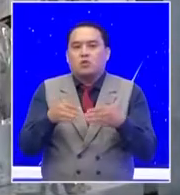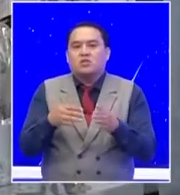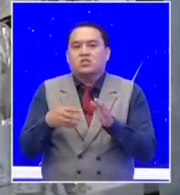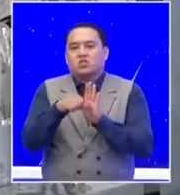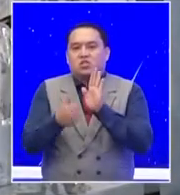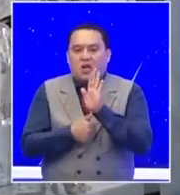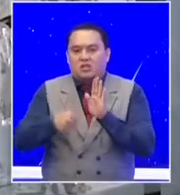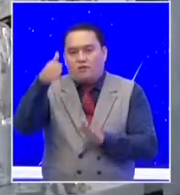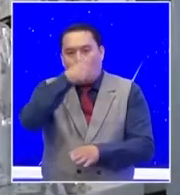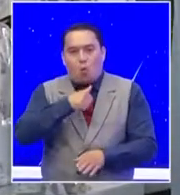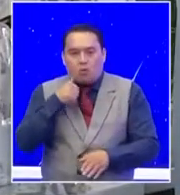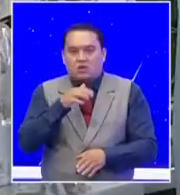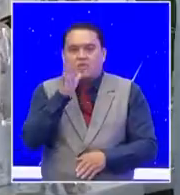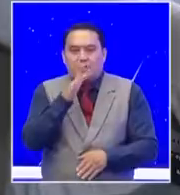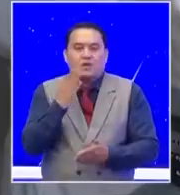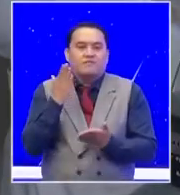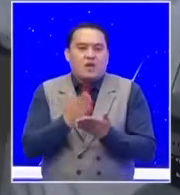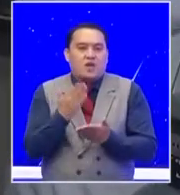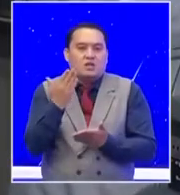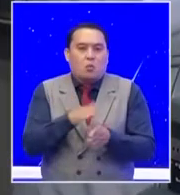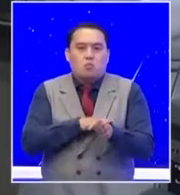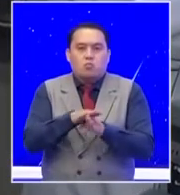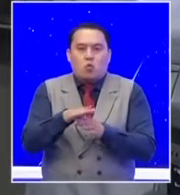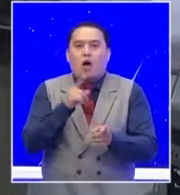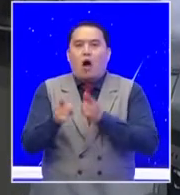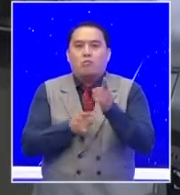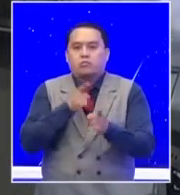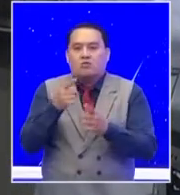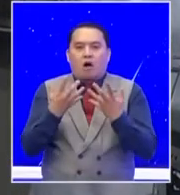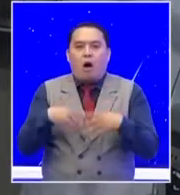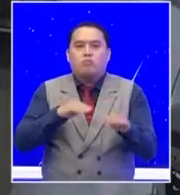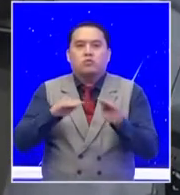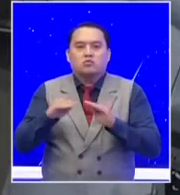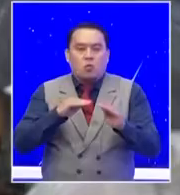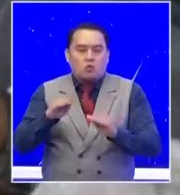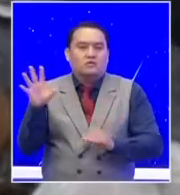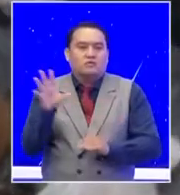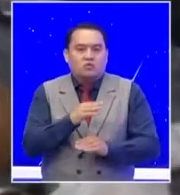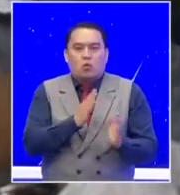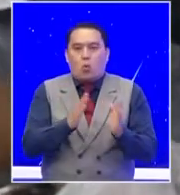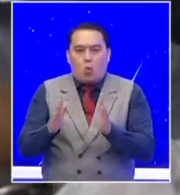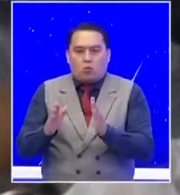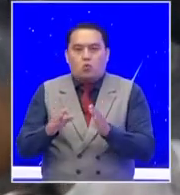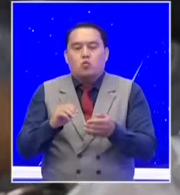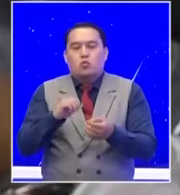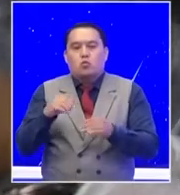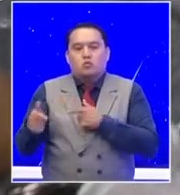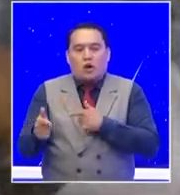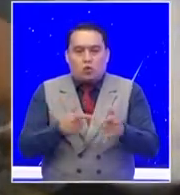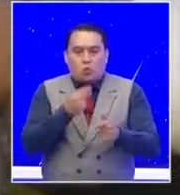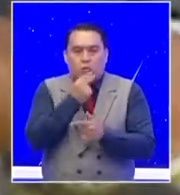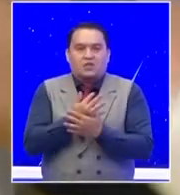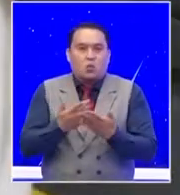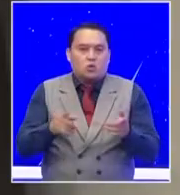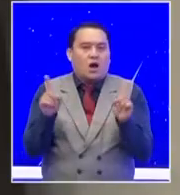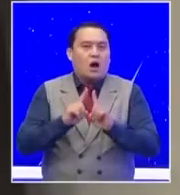2016 года. За время его существования здесь полностью обновлено оборудование, автоматизировано и система розлива и упаковки готовой продукции.